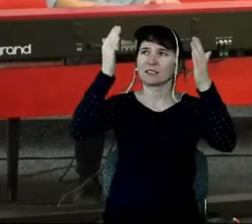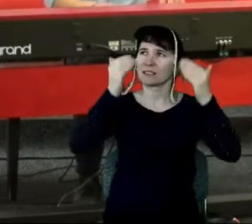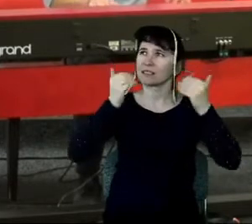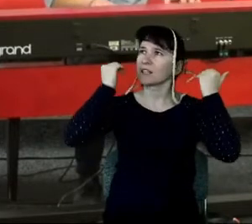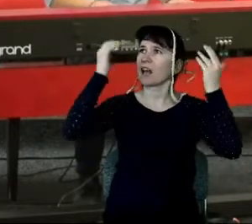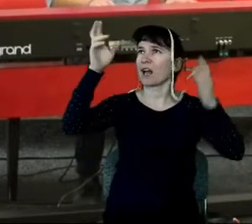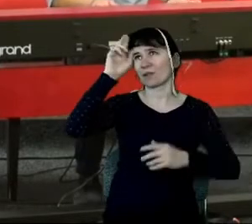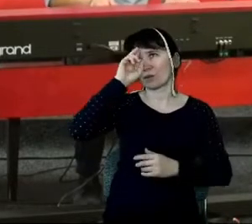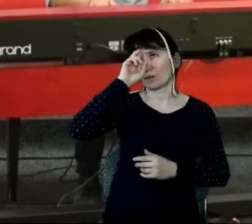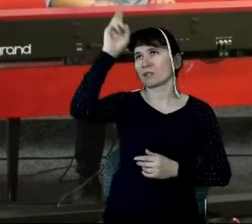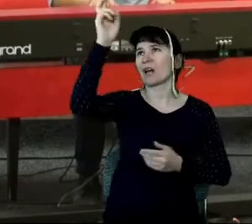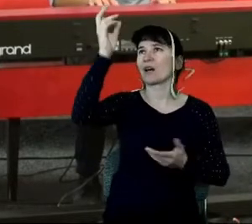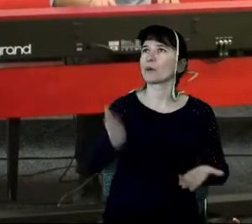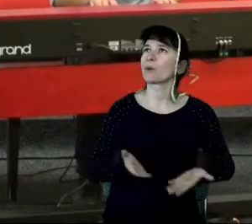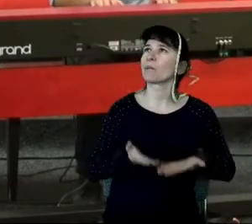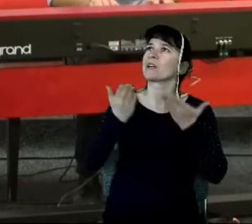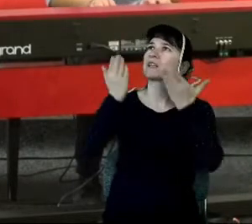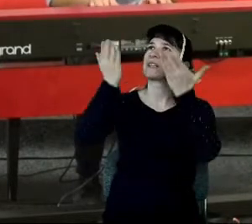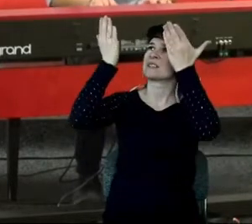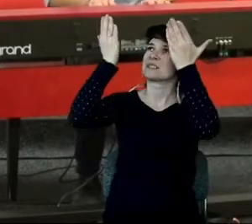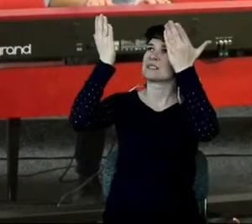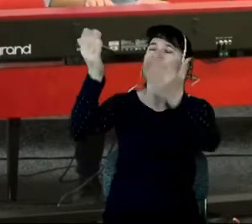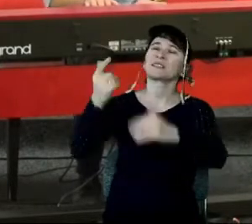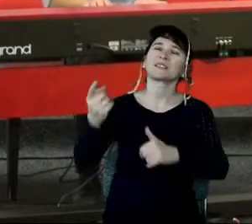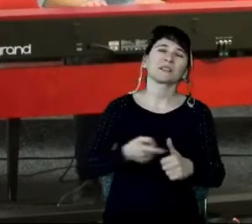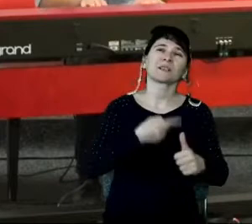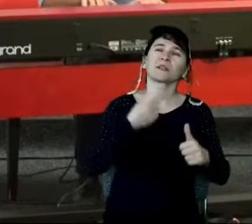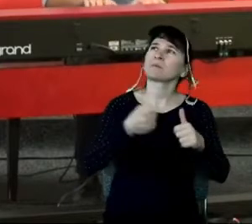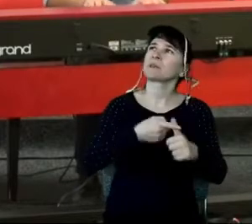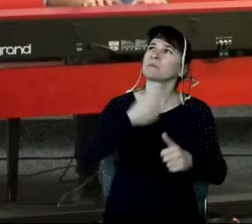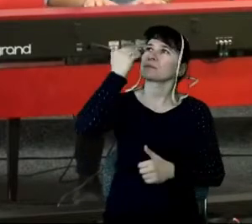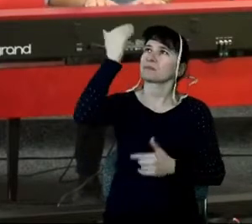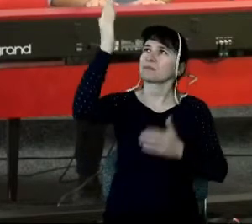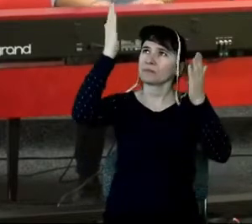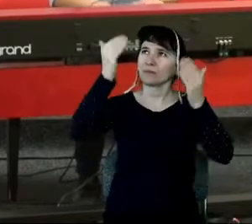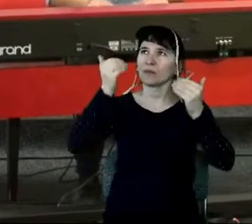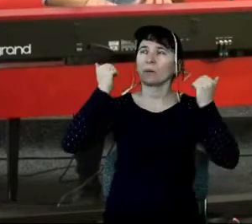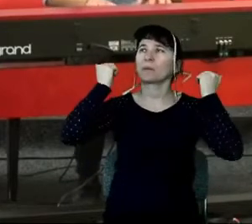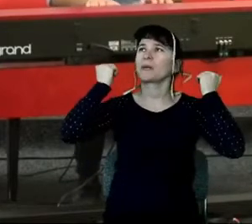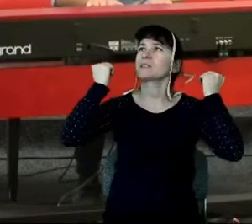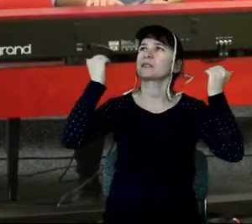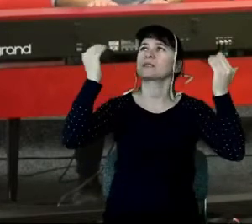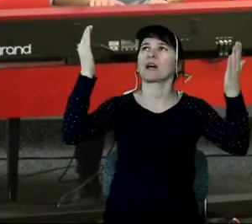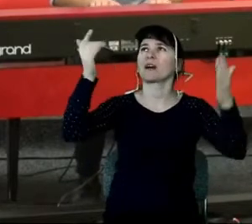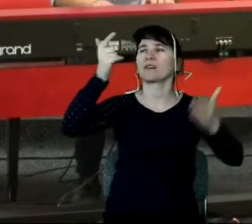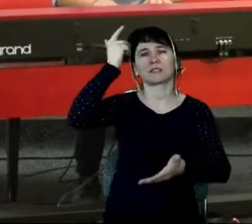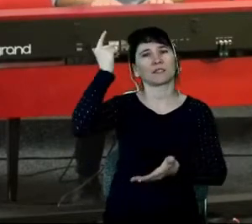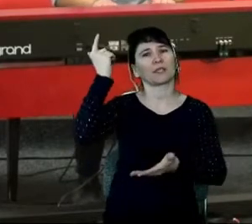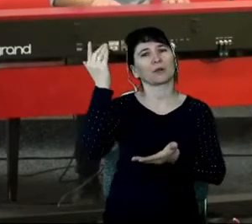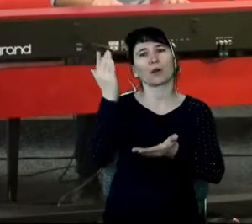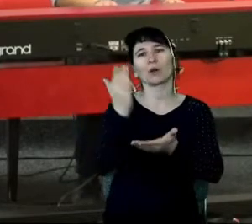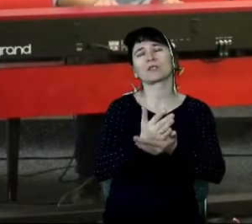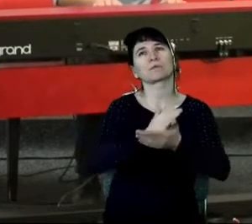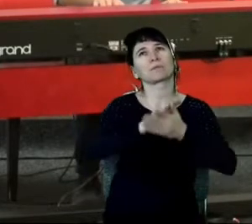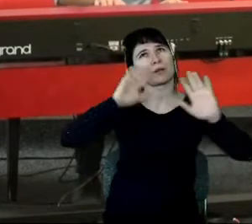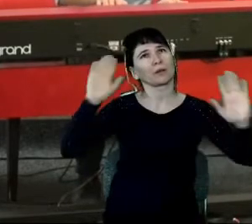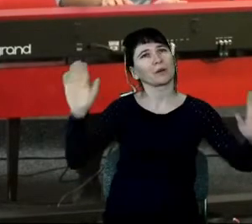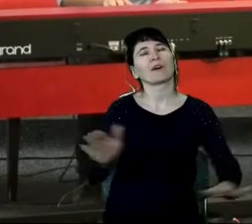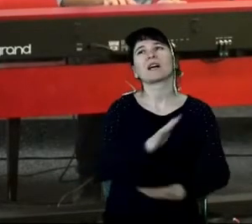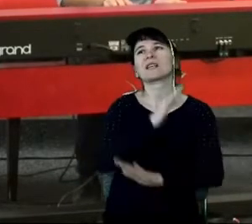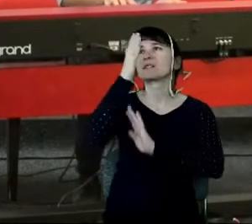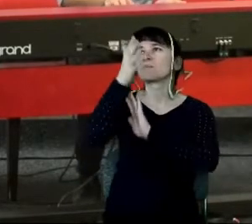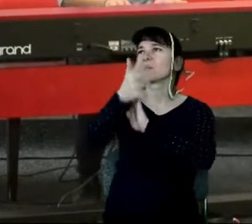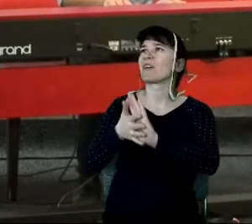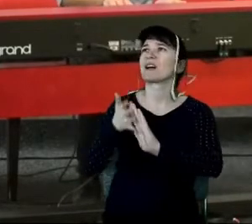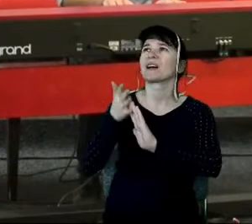славу Царю несите, имя Его прославьте, Господа